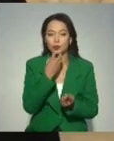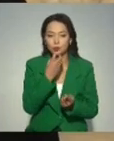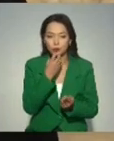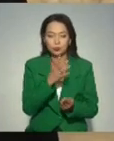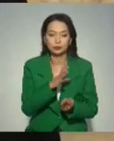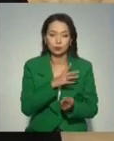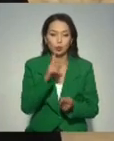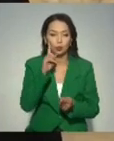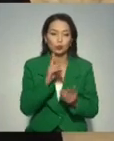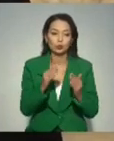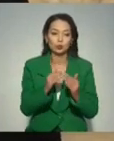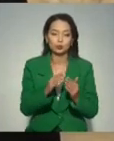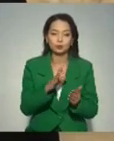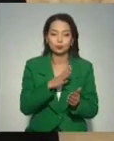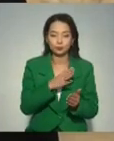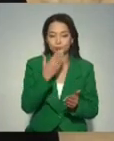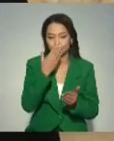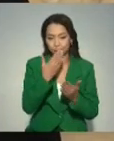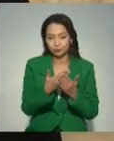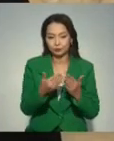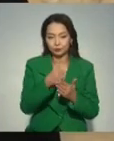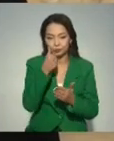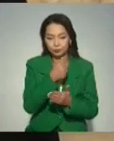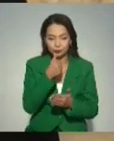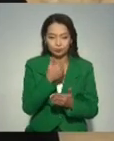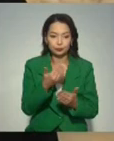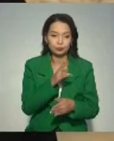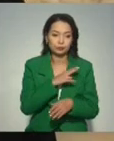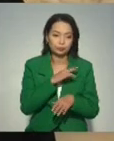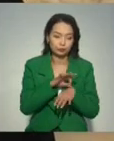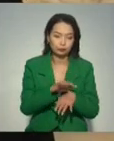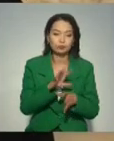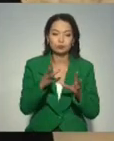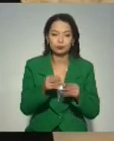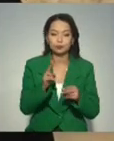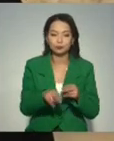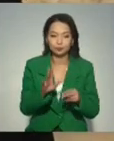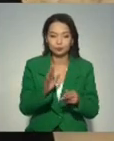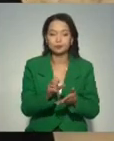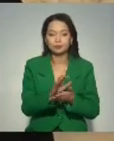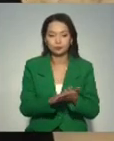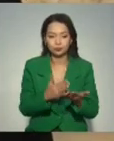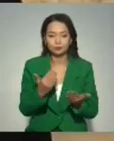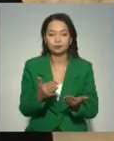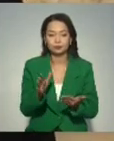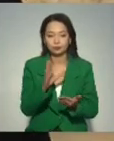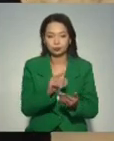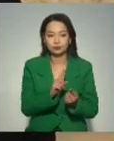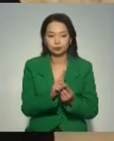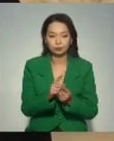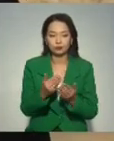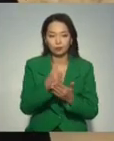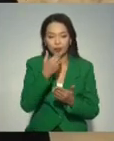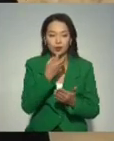домашний уют. И вот в канун Нового года мы все эти работы произвели, завершили. Хотелось бы, чтобы они также встретили в тепле